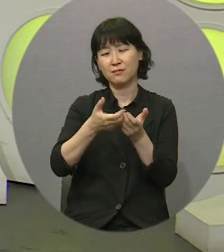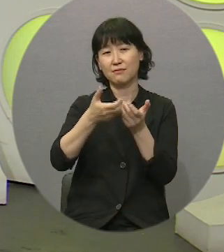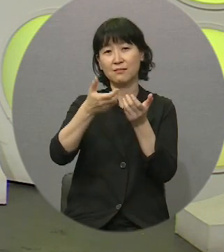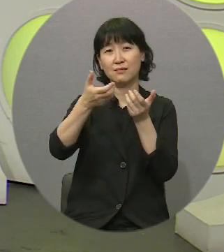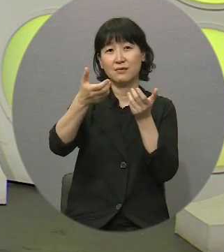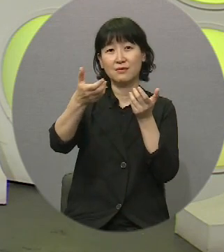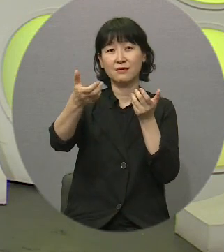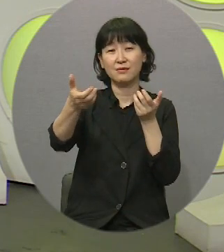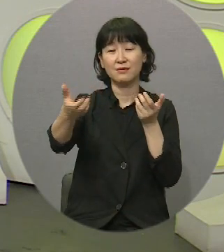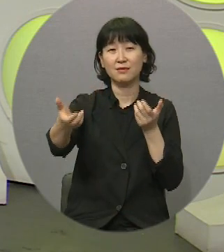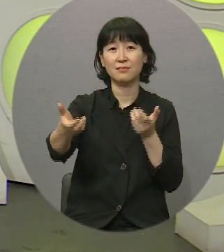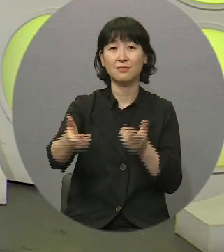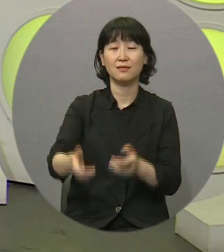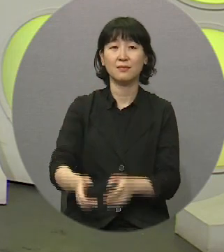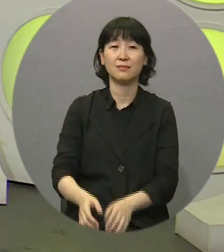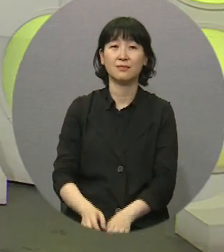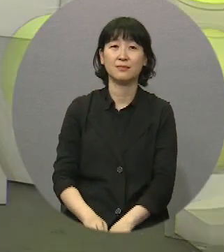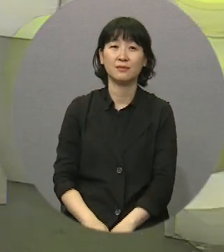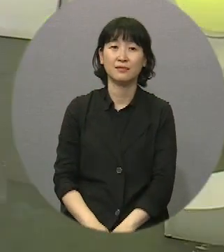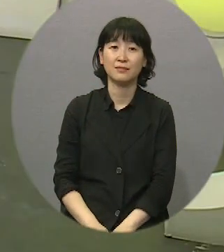이별이더라.